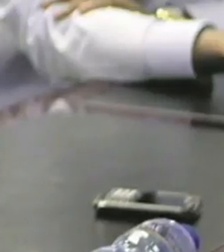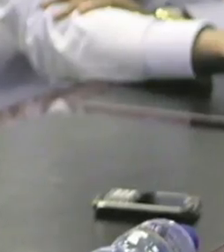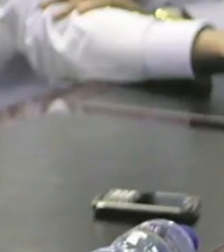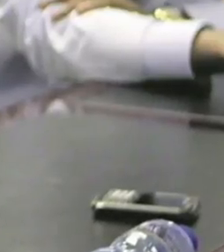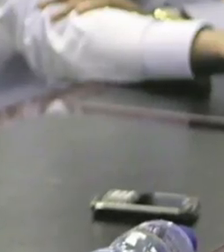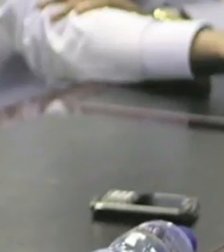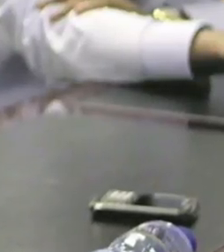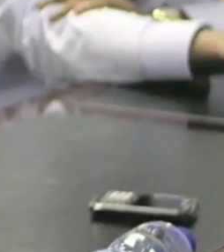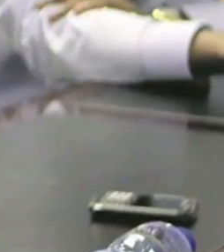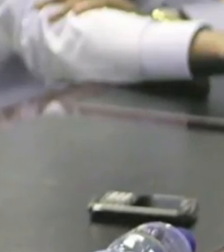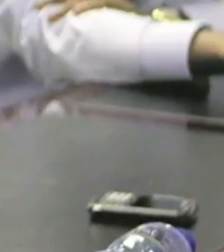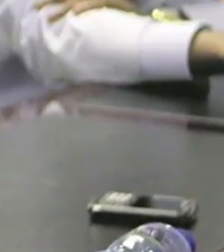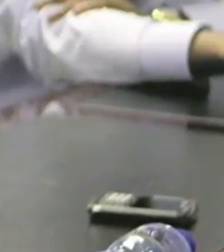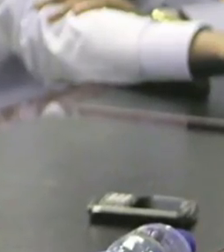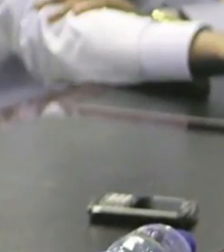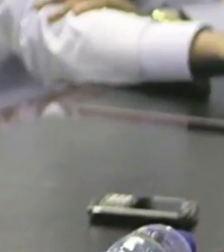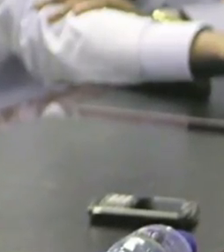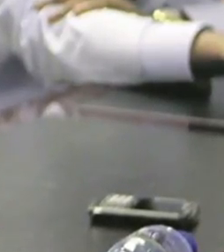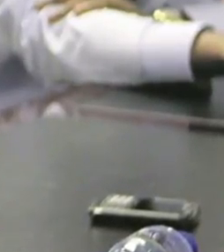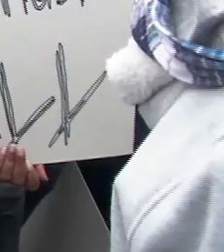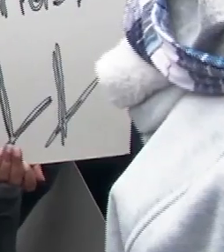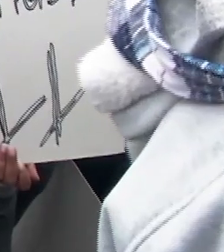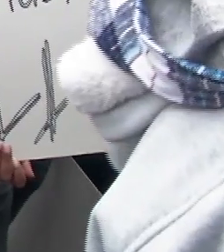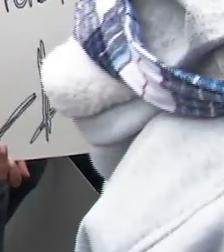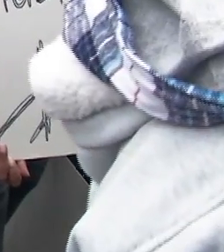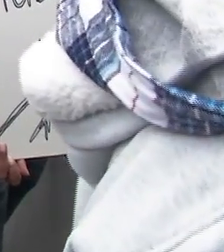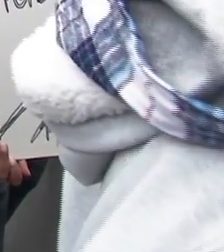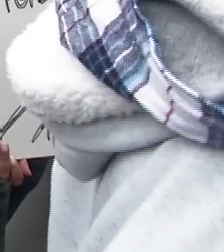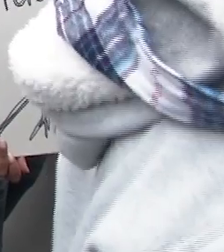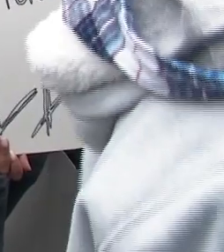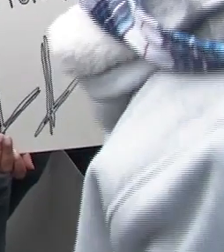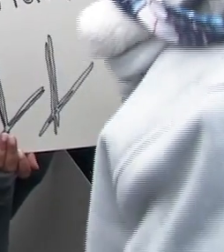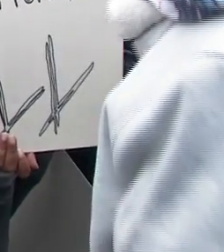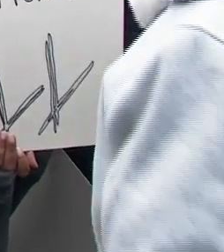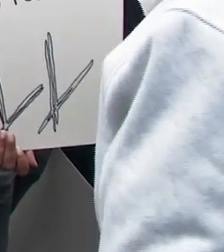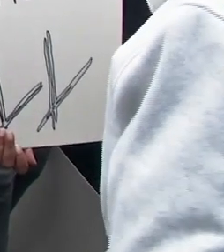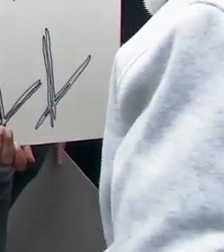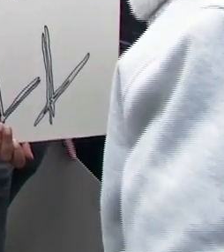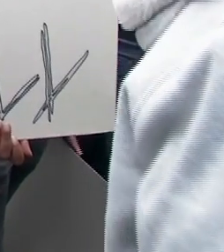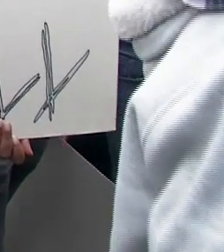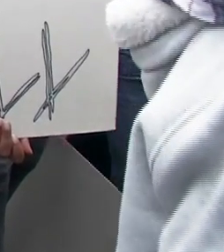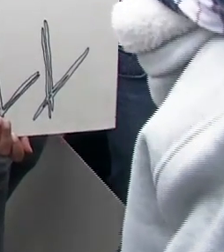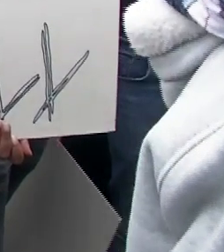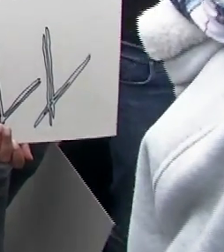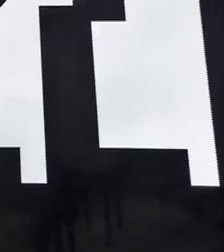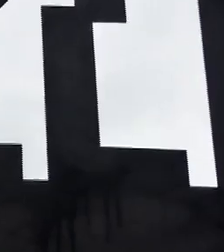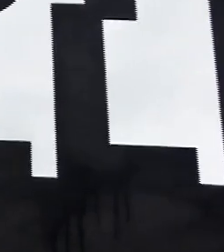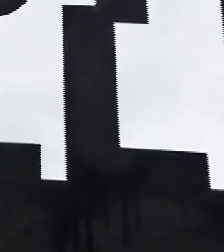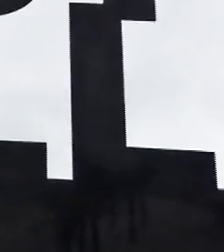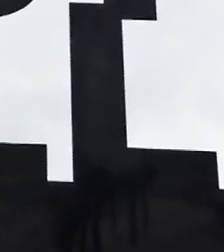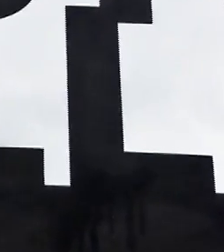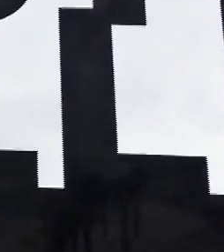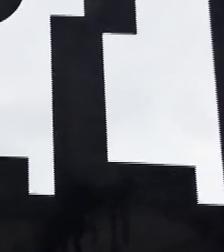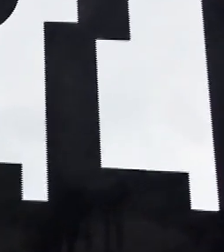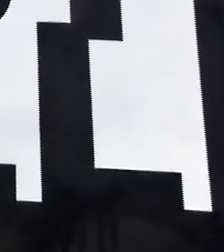duik keer op keer op in die beweringe oor staatskaping. Van die ander partye het Zuma ook reguit gevra om te bedank, maar hy